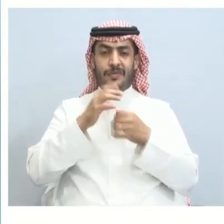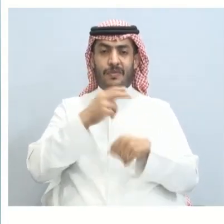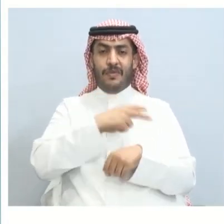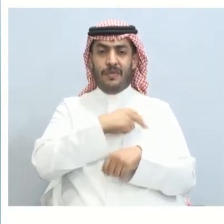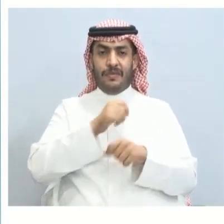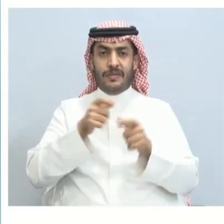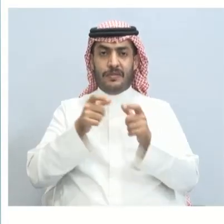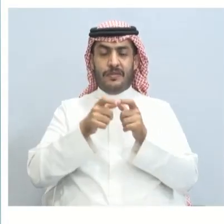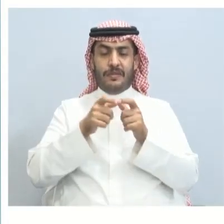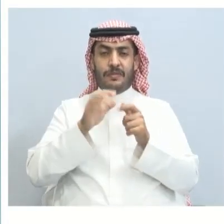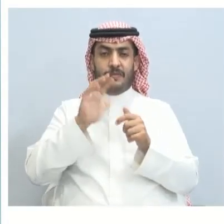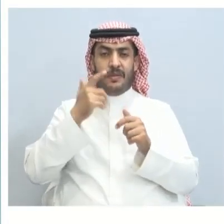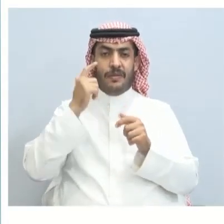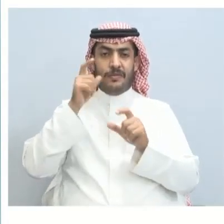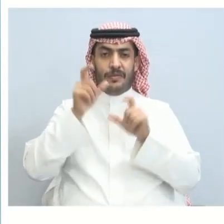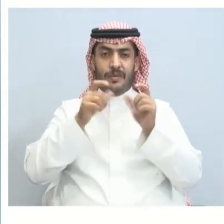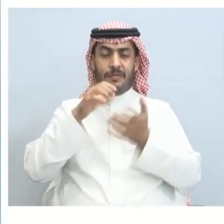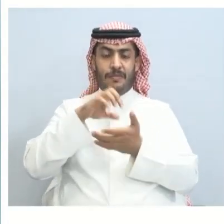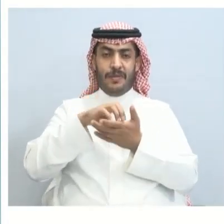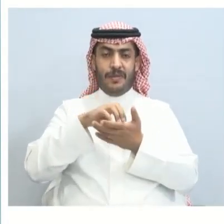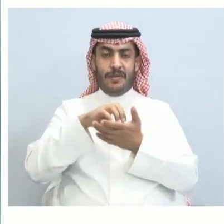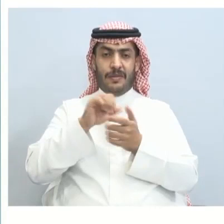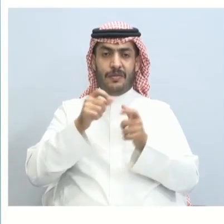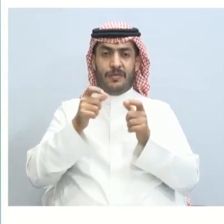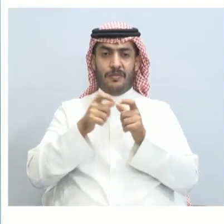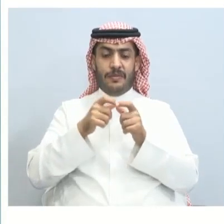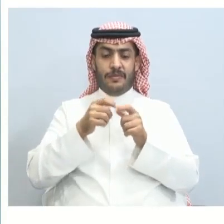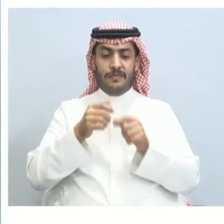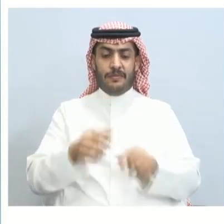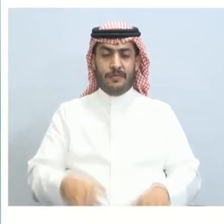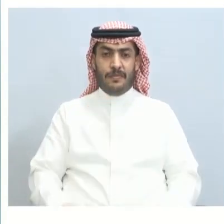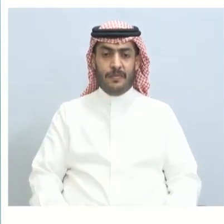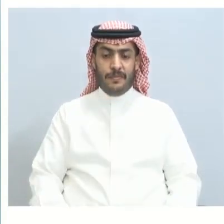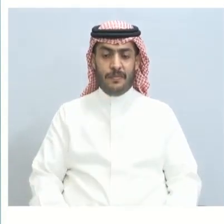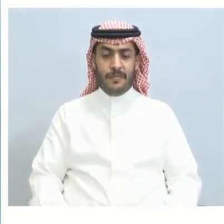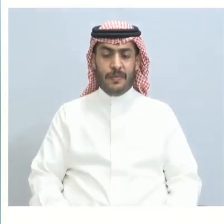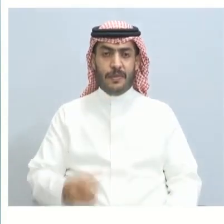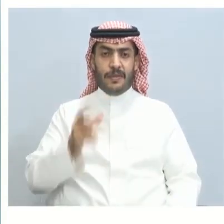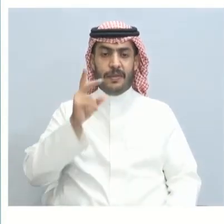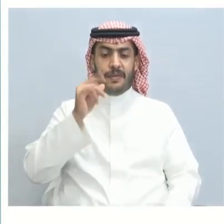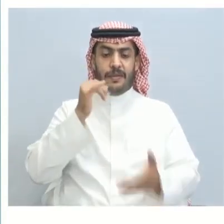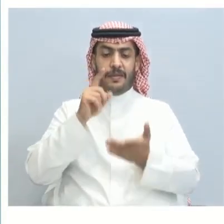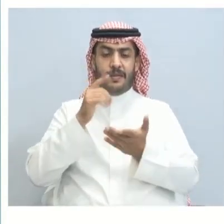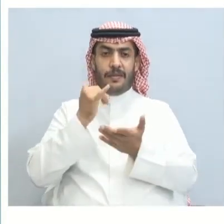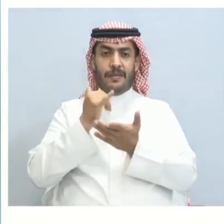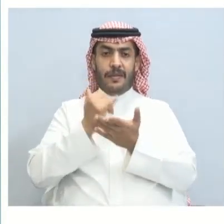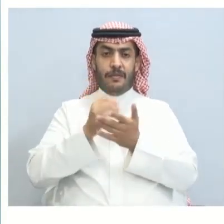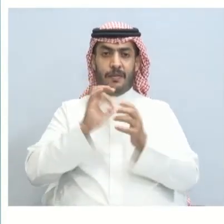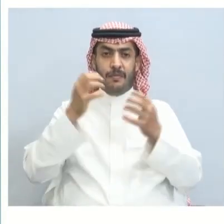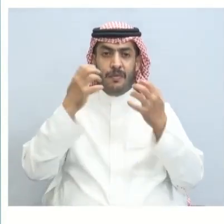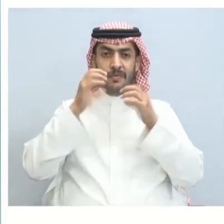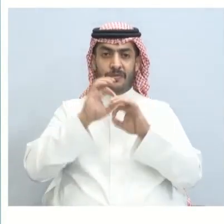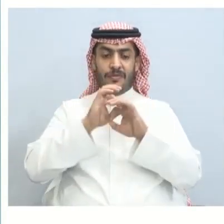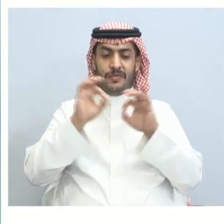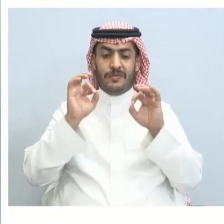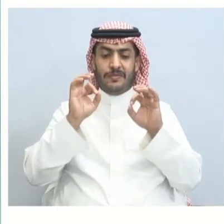في الاجتماع وبالتالي يعرف كل شخص اين موقعه في الاجتماع ايضا التاكد من اجهزه التكييف في القاعه انها تعمل